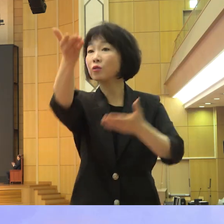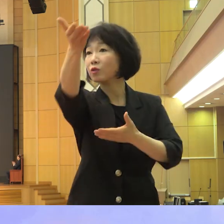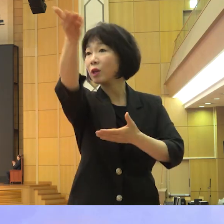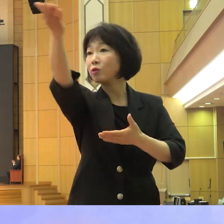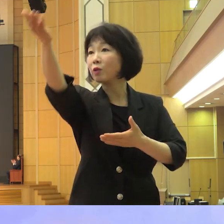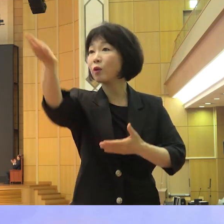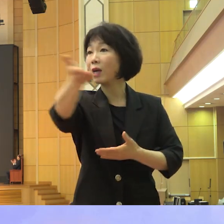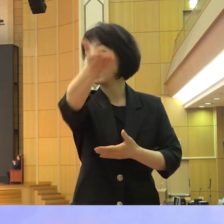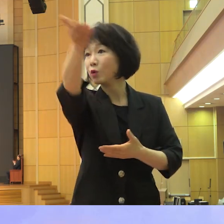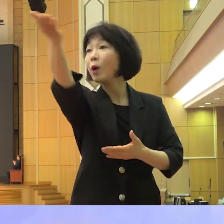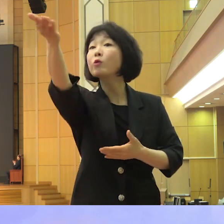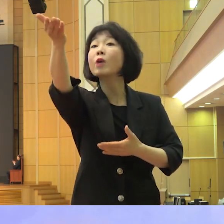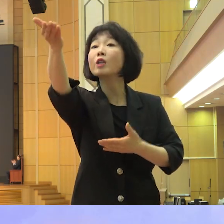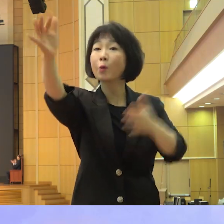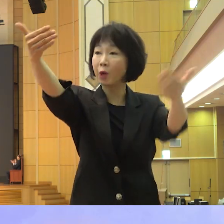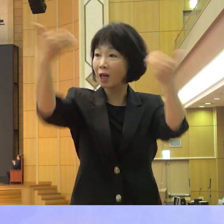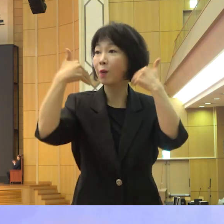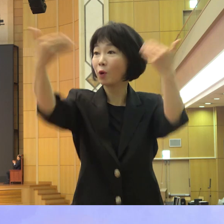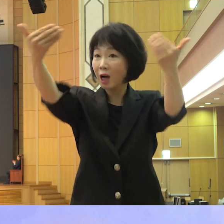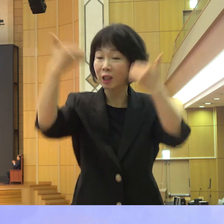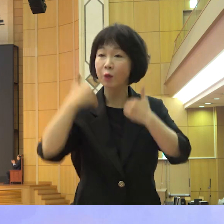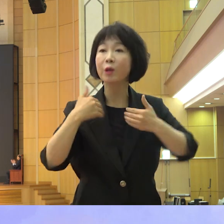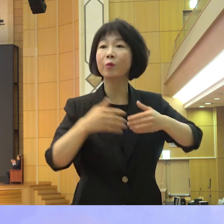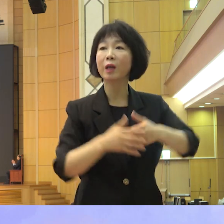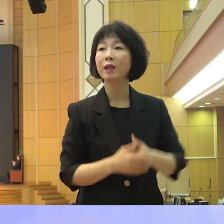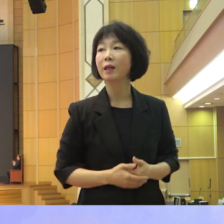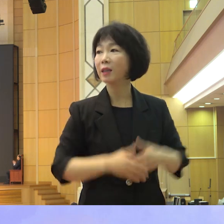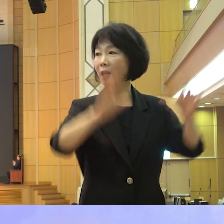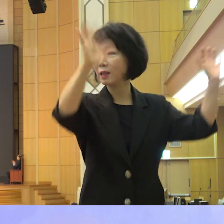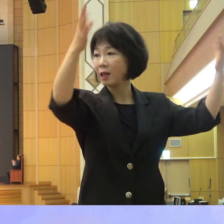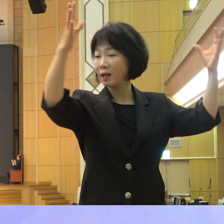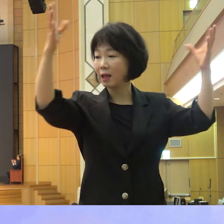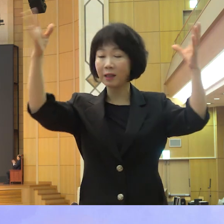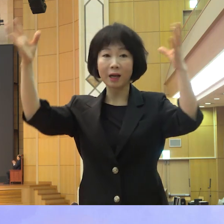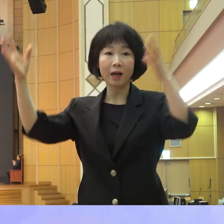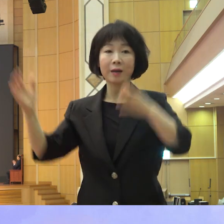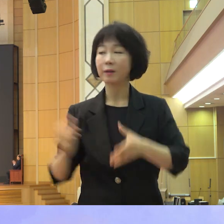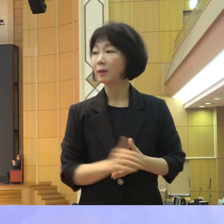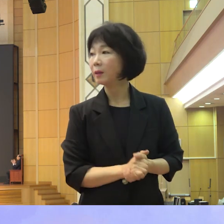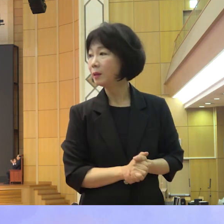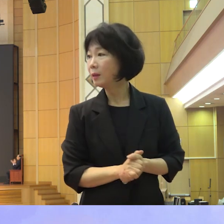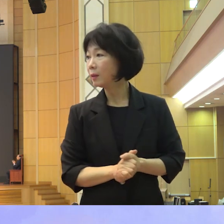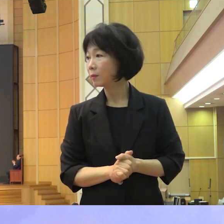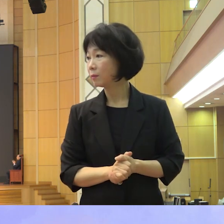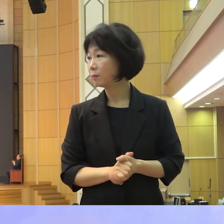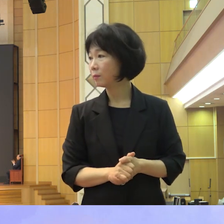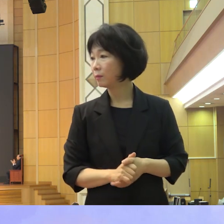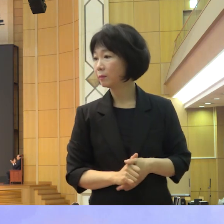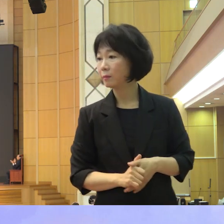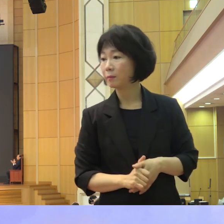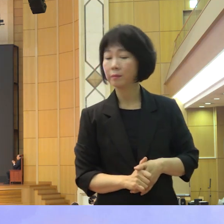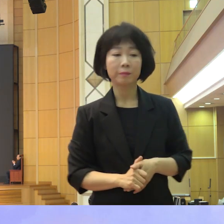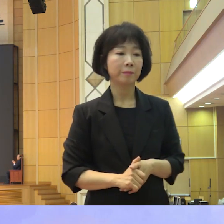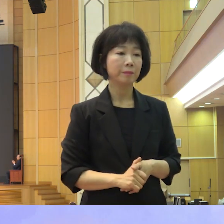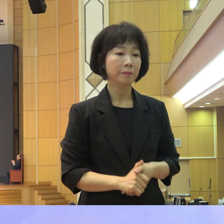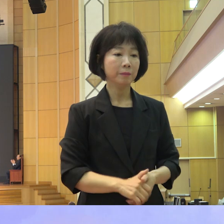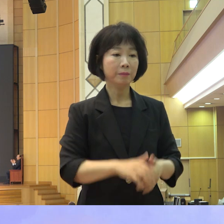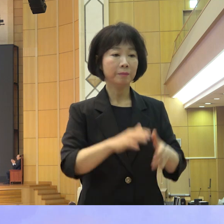할렐루야 찬양하시면서 어린이 주일 예배를 박수 치시면서 주님께 드리겠습니다.